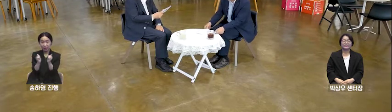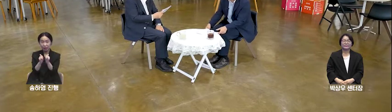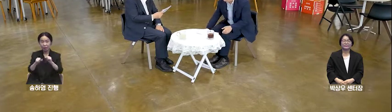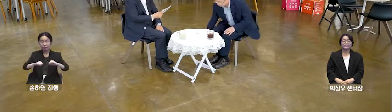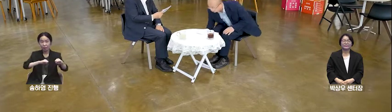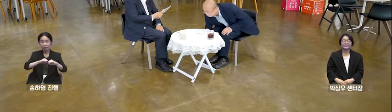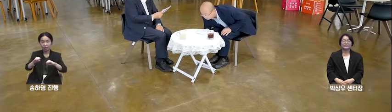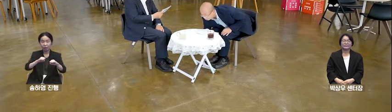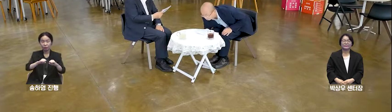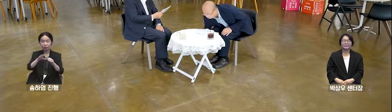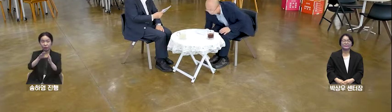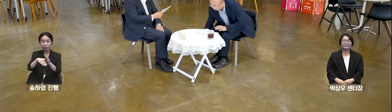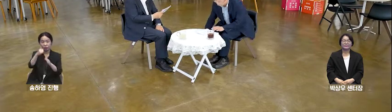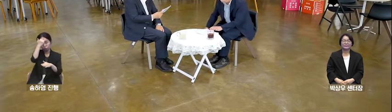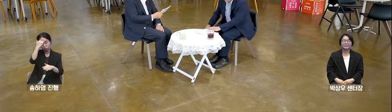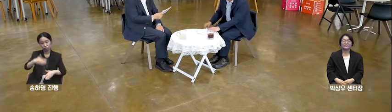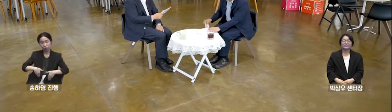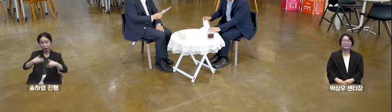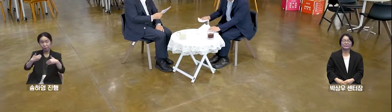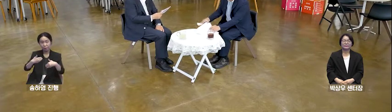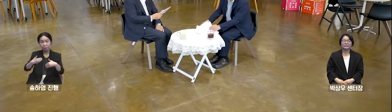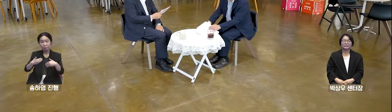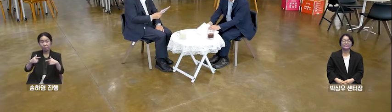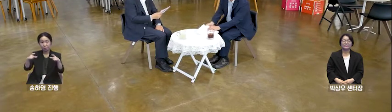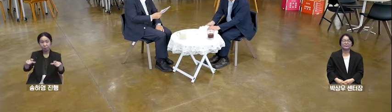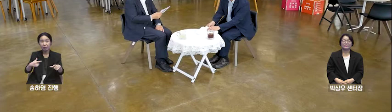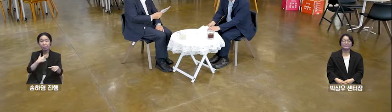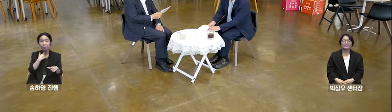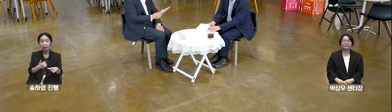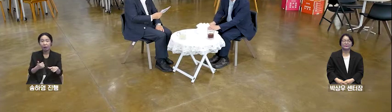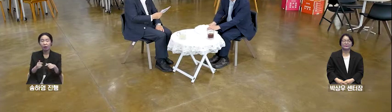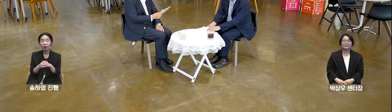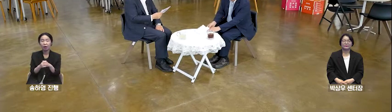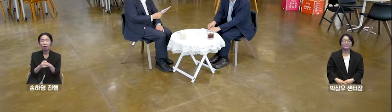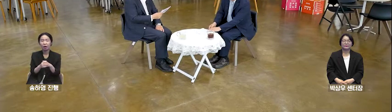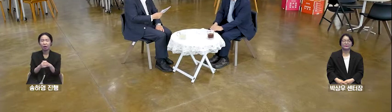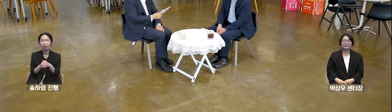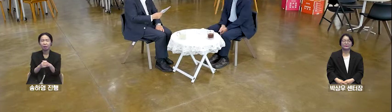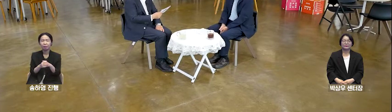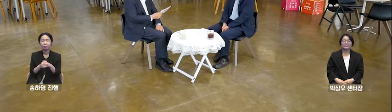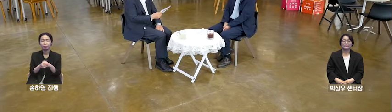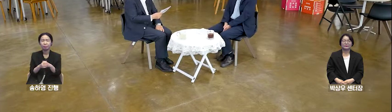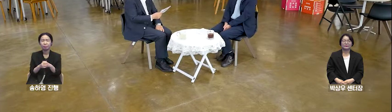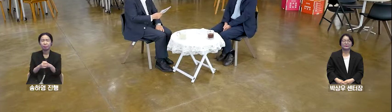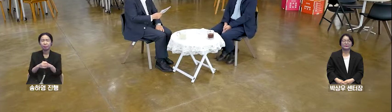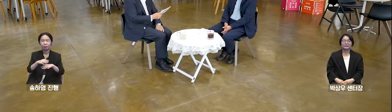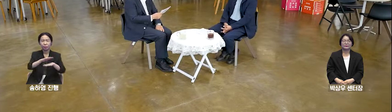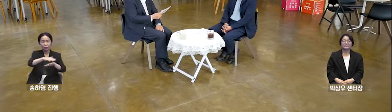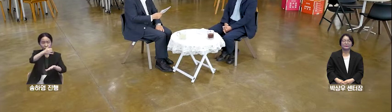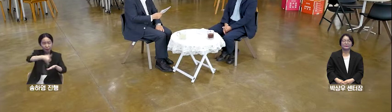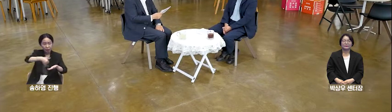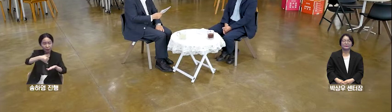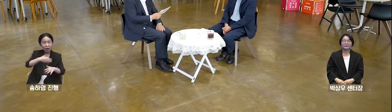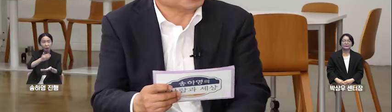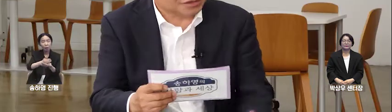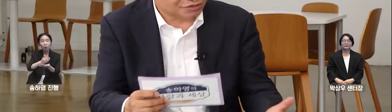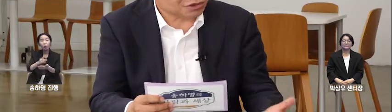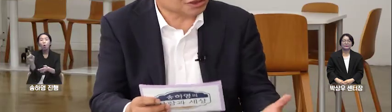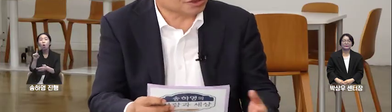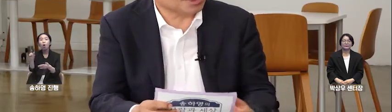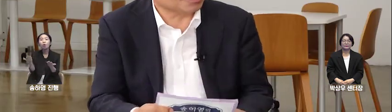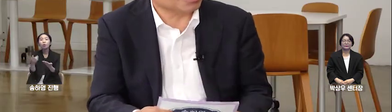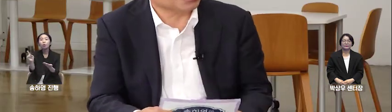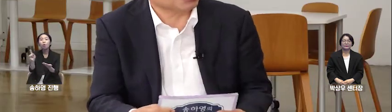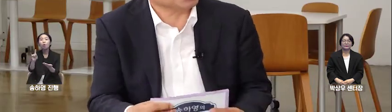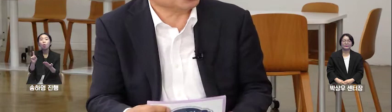그런데 시민사회 활동가인도 충남 지역에 사실 것 같은데 네. 기촌 말고 그